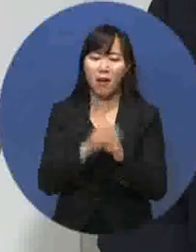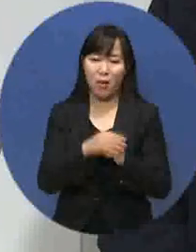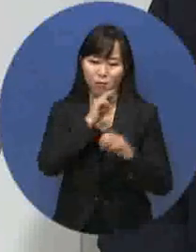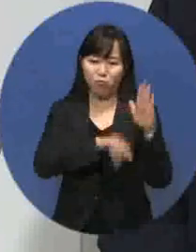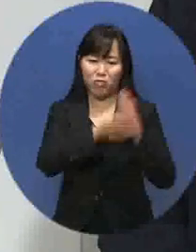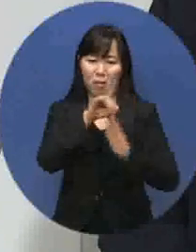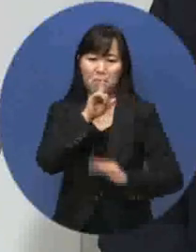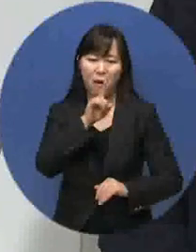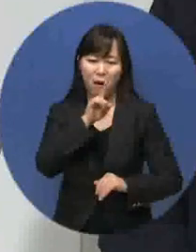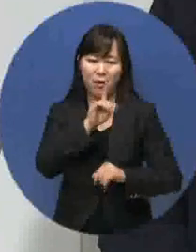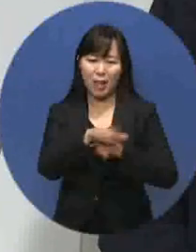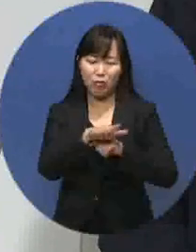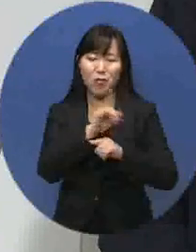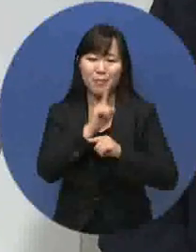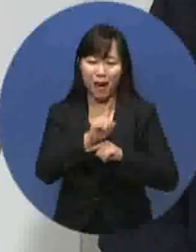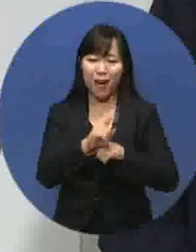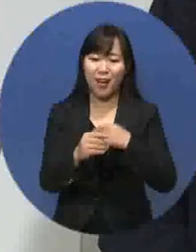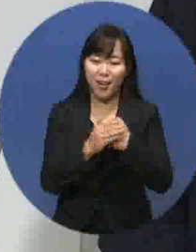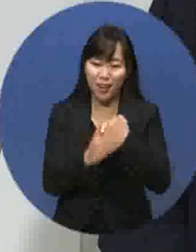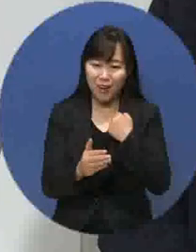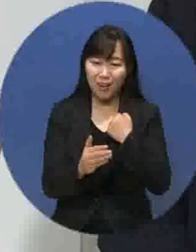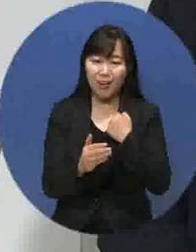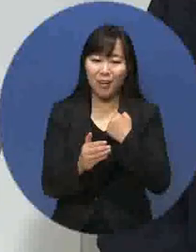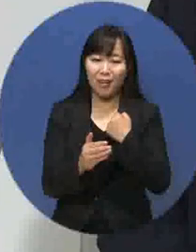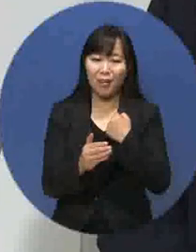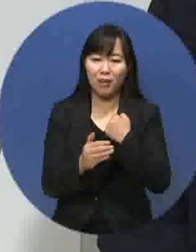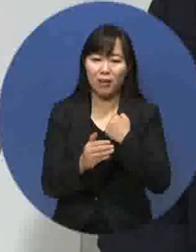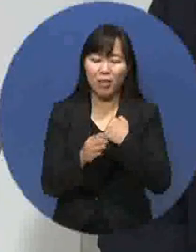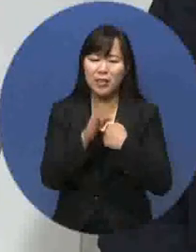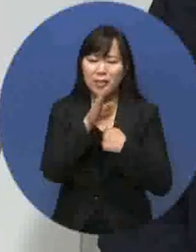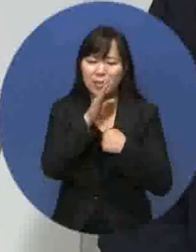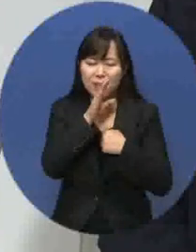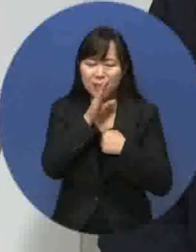북한 사투리를 했었어야 됐기 때문에 그 사투리를